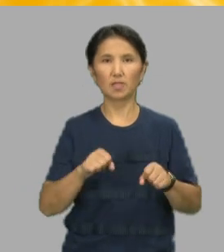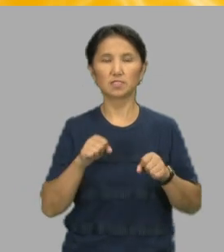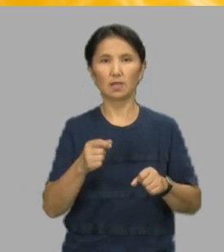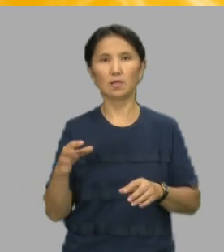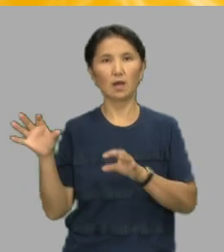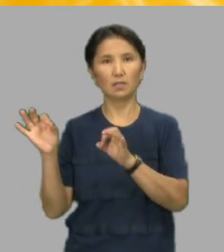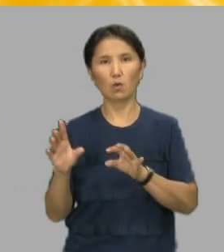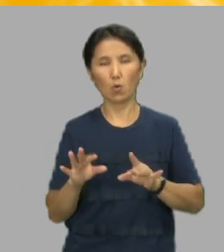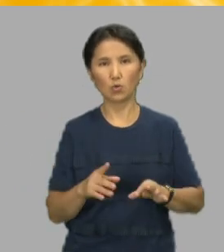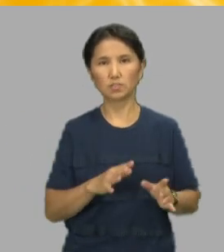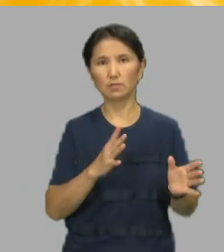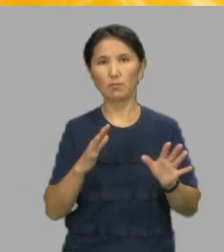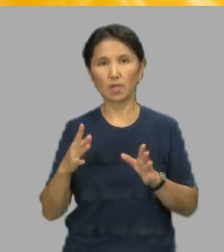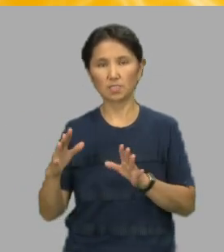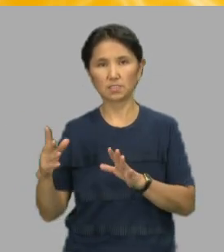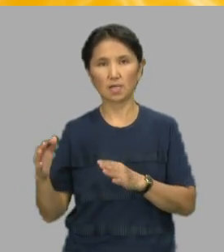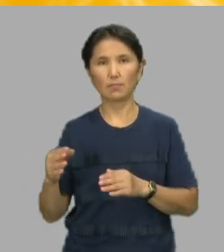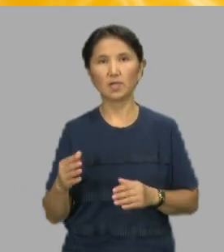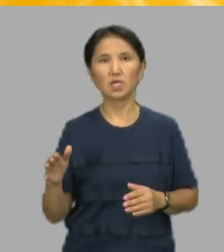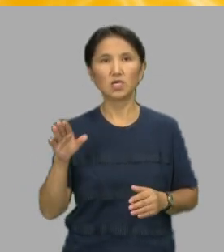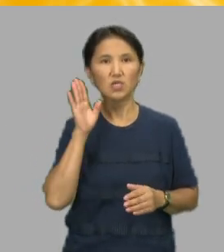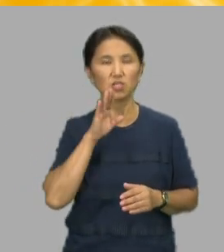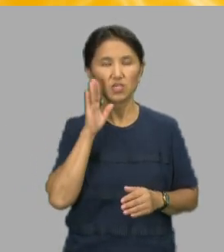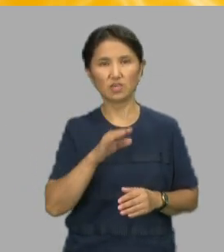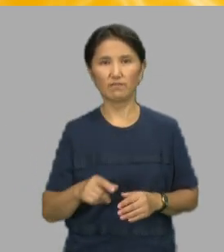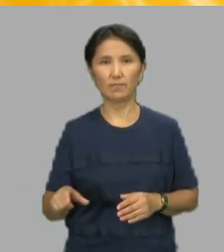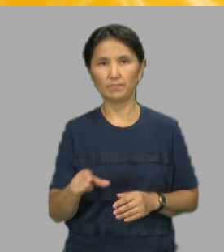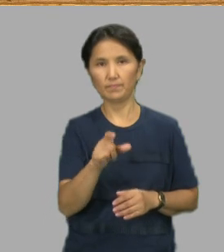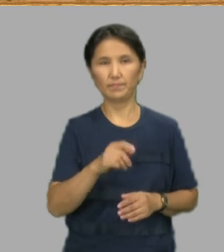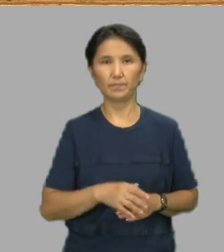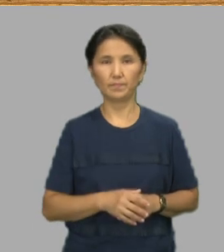проскакала осень по лесам и нивам.